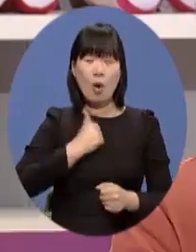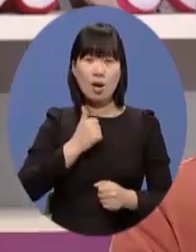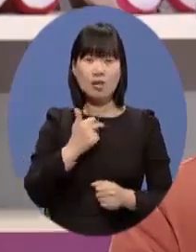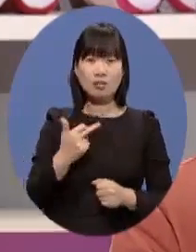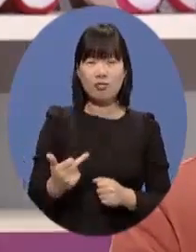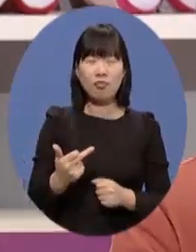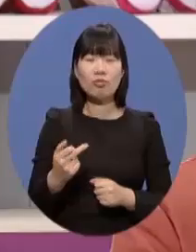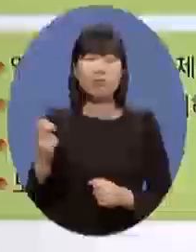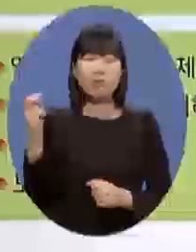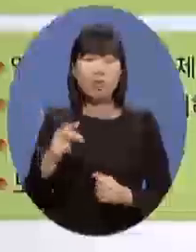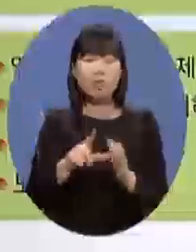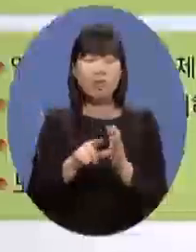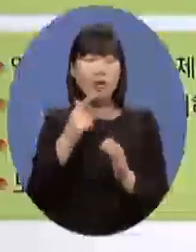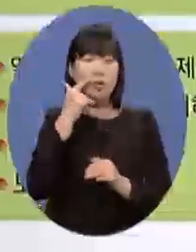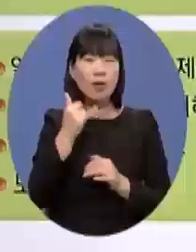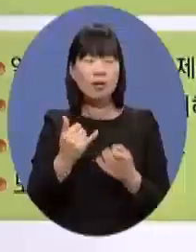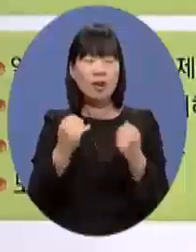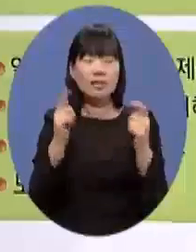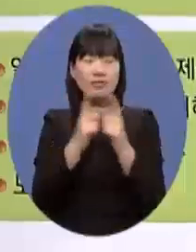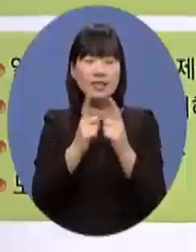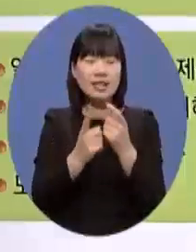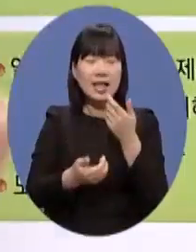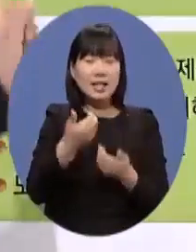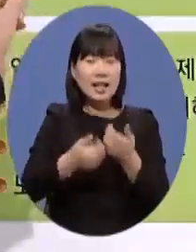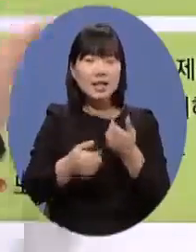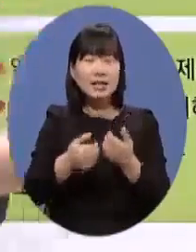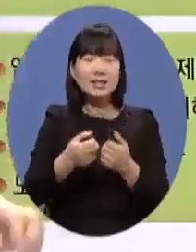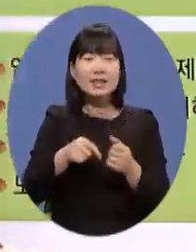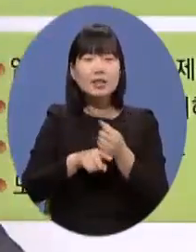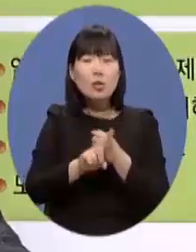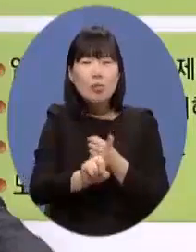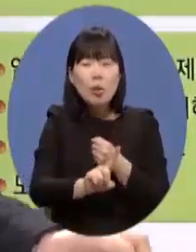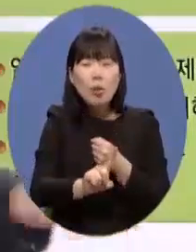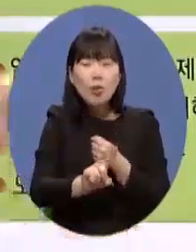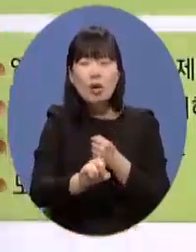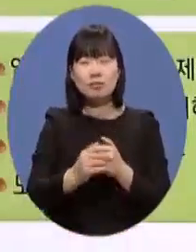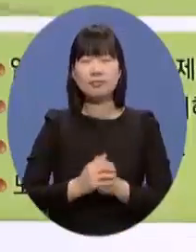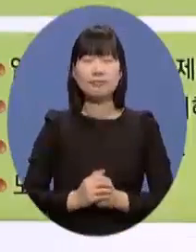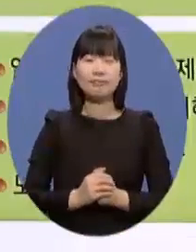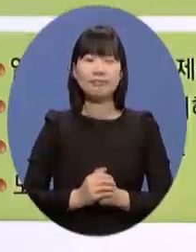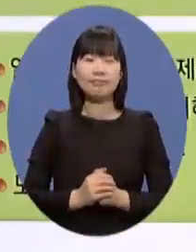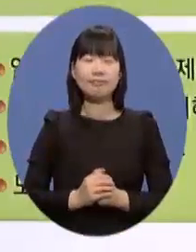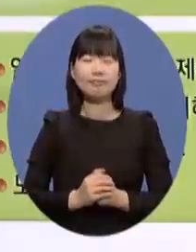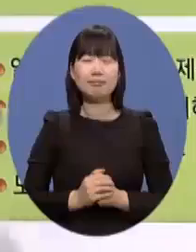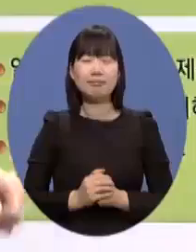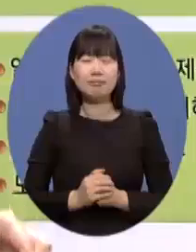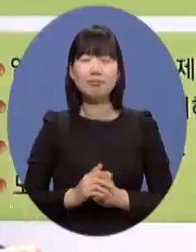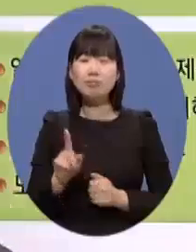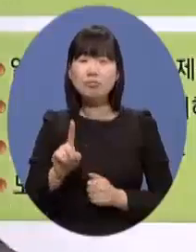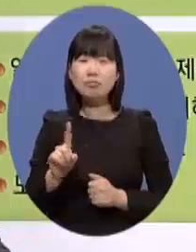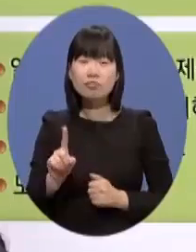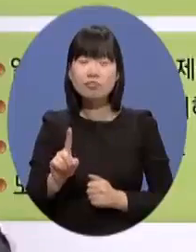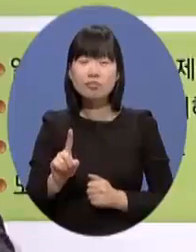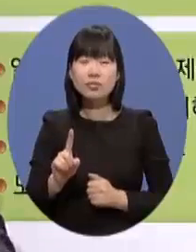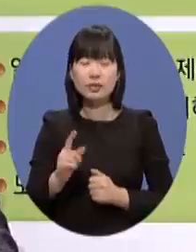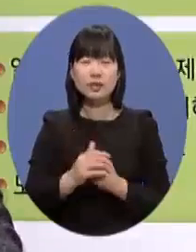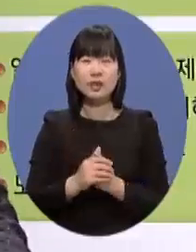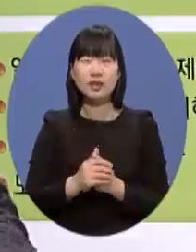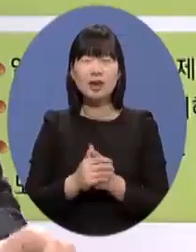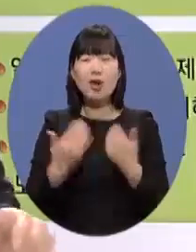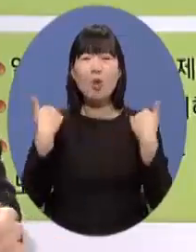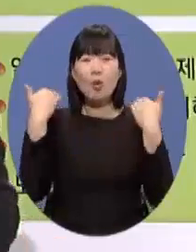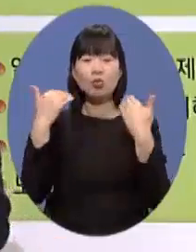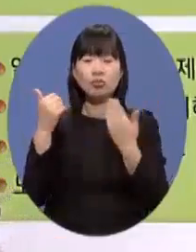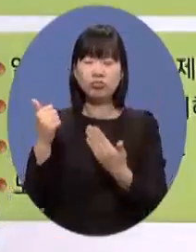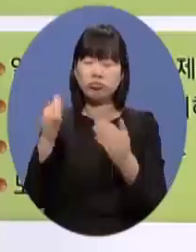내요. 그리고 이때 부모와 많이 부딪히는 또 다른 이유는 아이들이 이상향을 추구를 해요. 그래서 막 기성세대에 대해서 왜